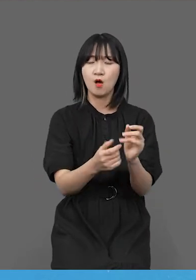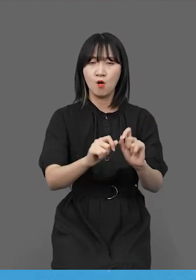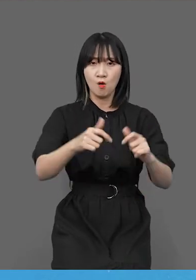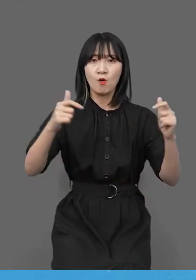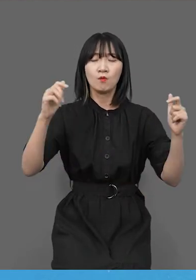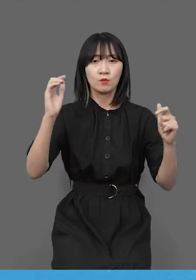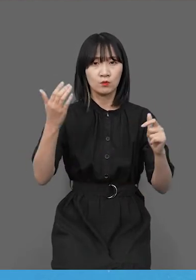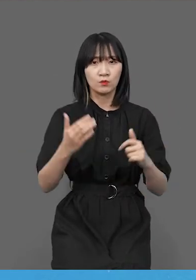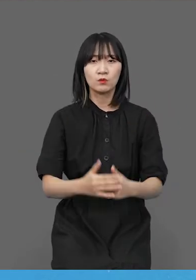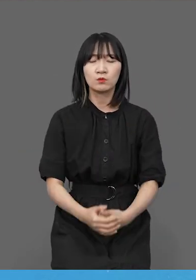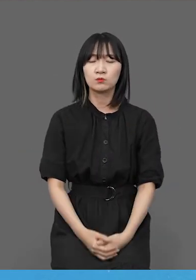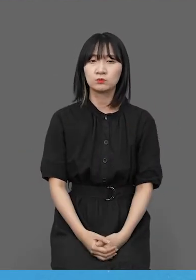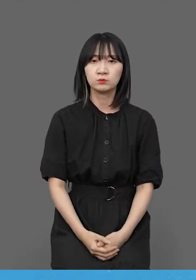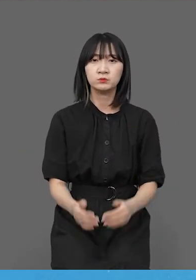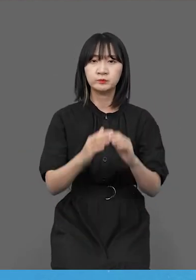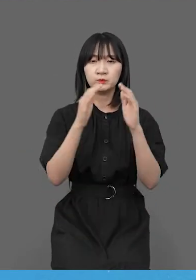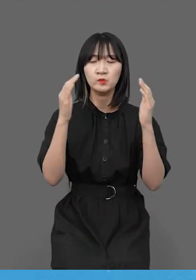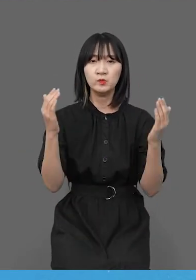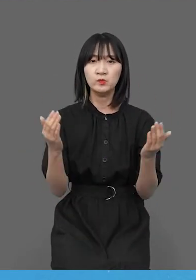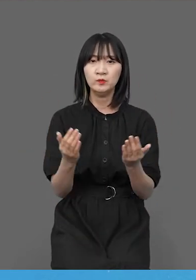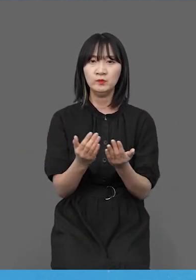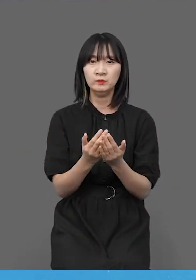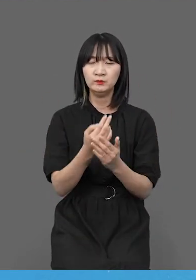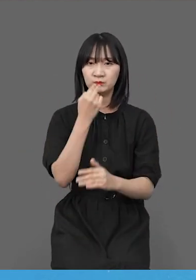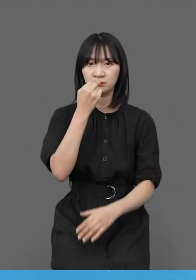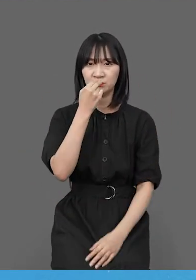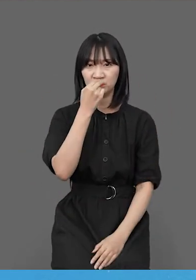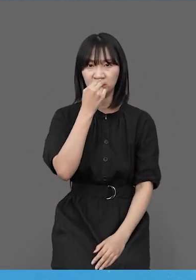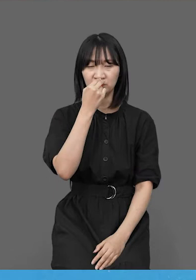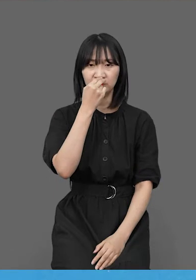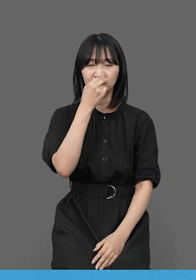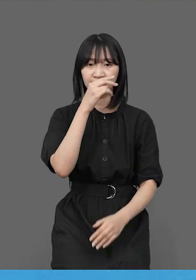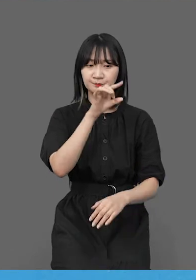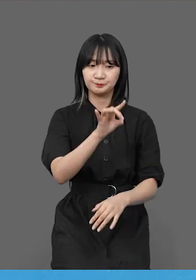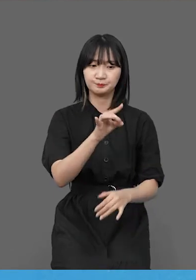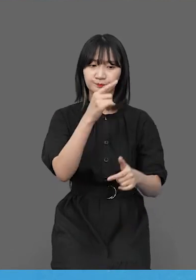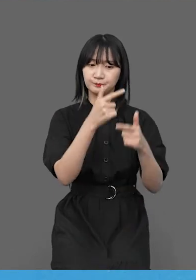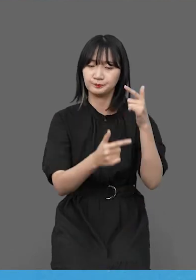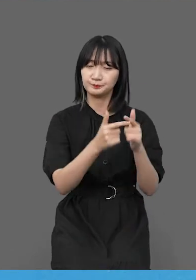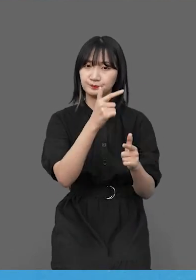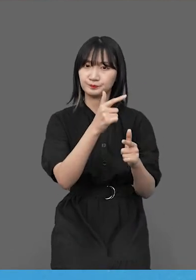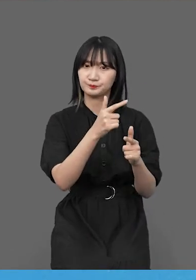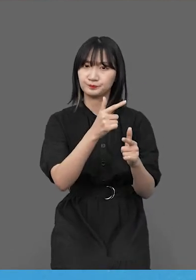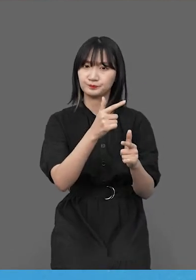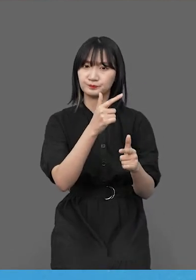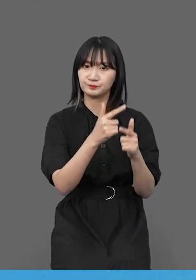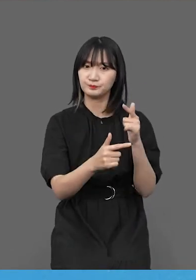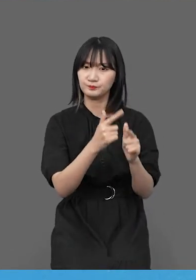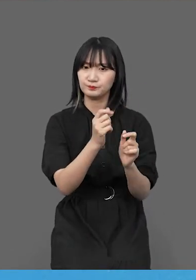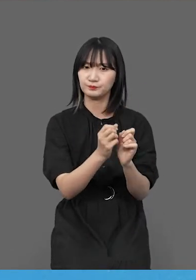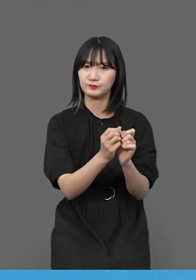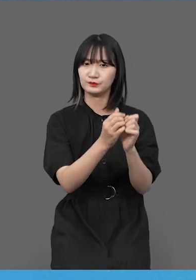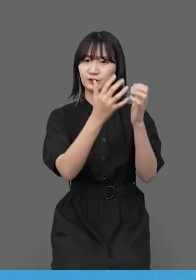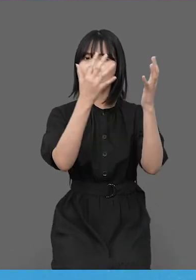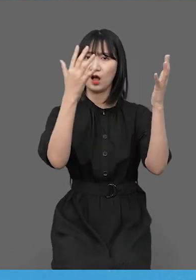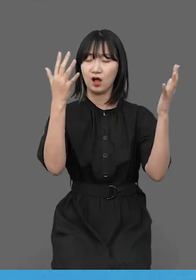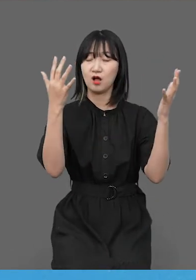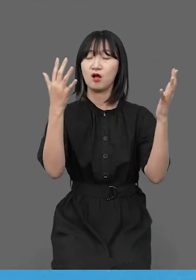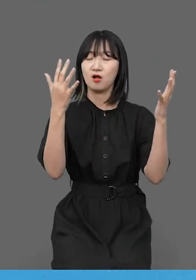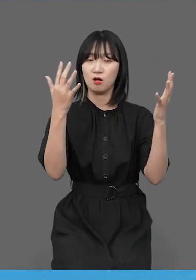것이, 그래서 그 모든 생물체들을 한 그루의 생명의 나무 The Tree of